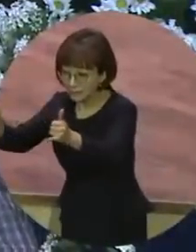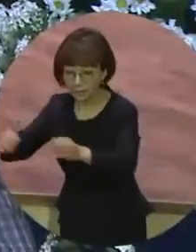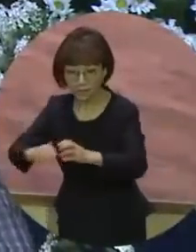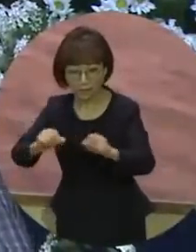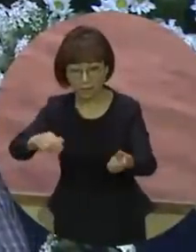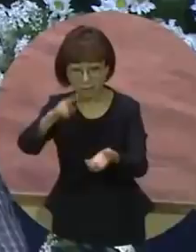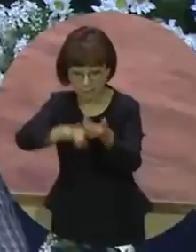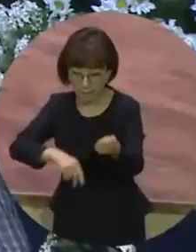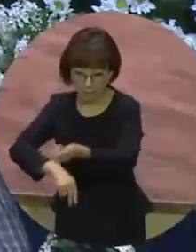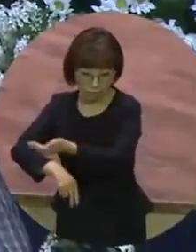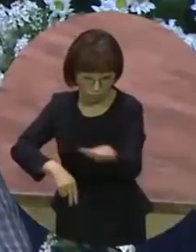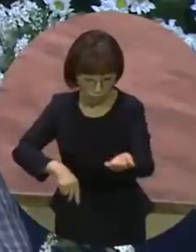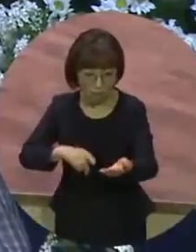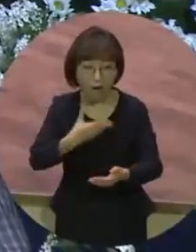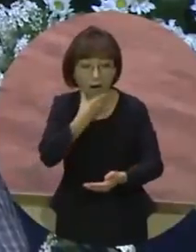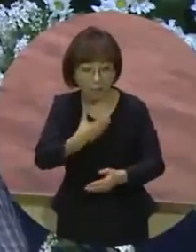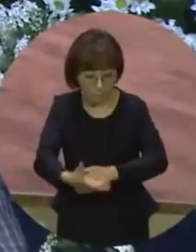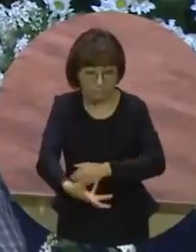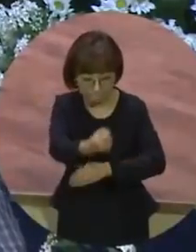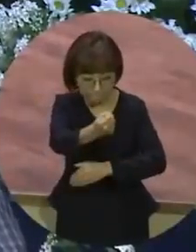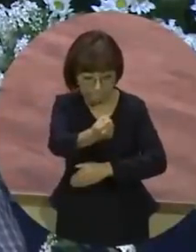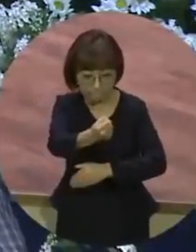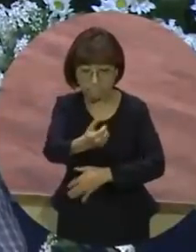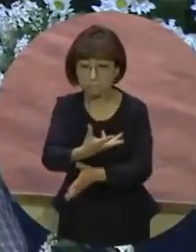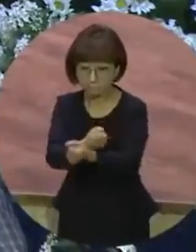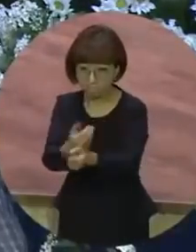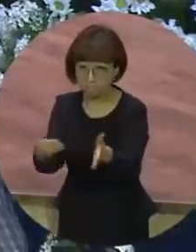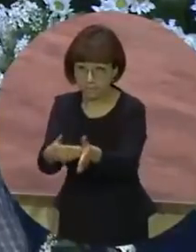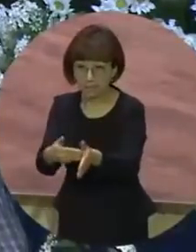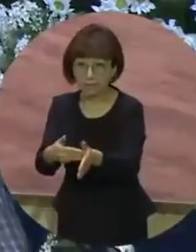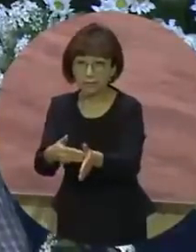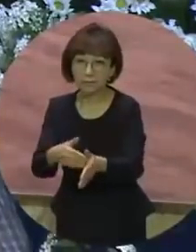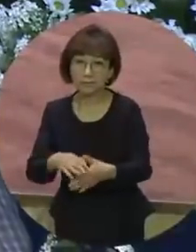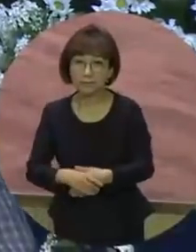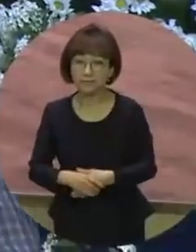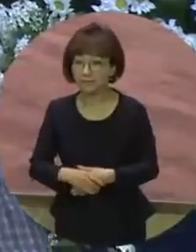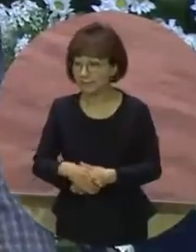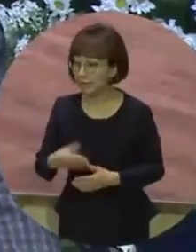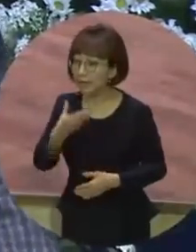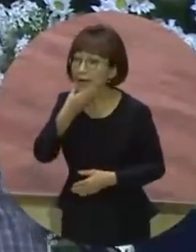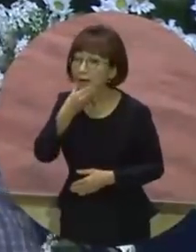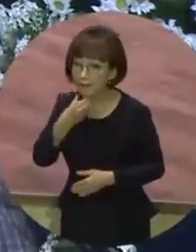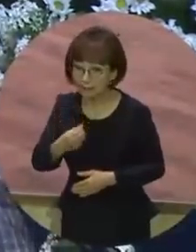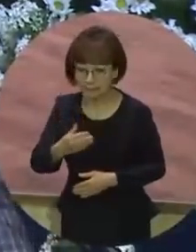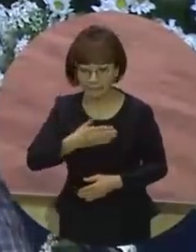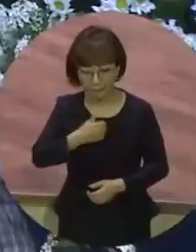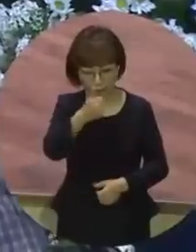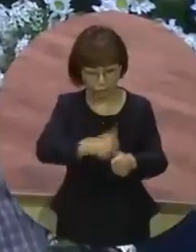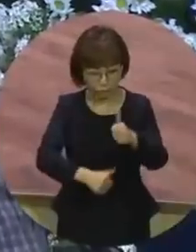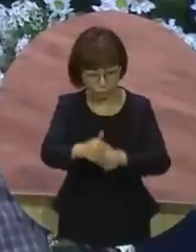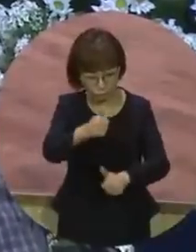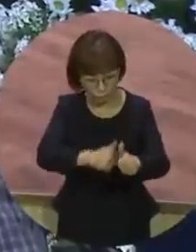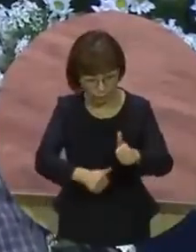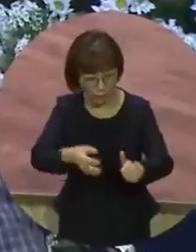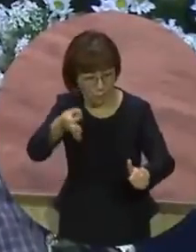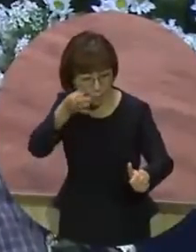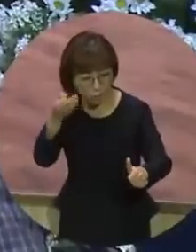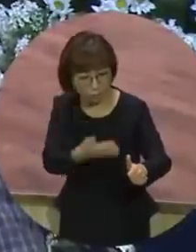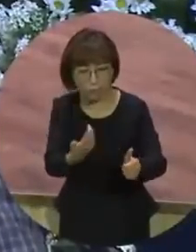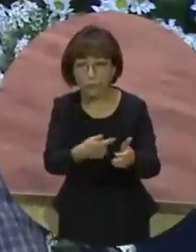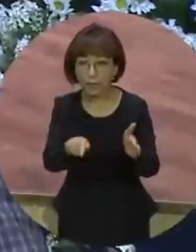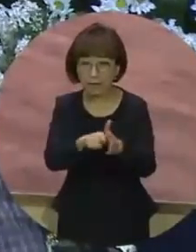인정했습니다. 막벨라 굴은 단순한 매장지가 아닙니다. 아브라함이 후손들에게 보여준 언약적